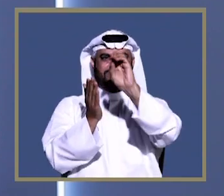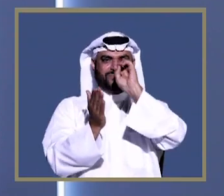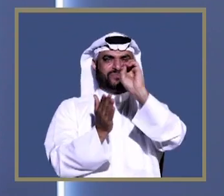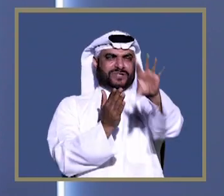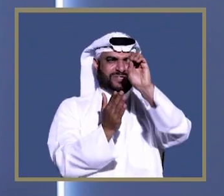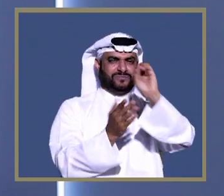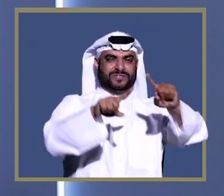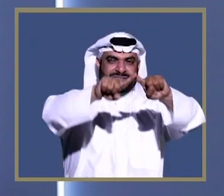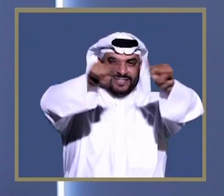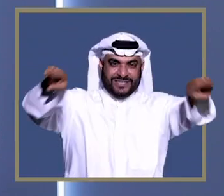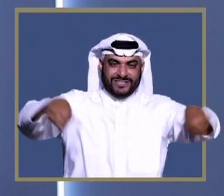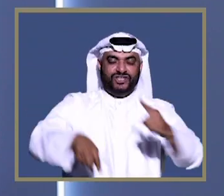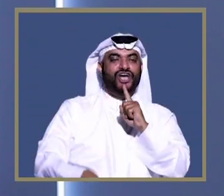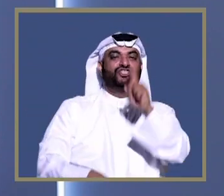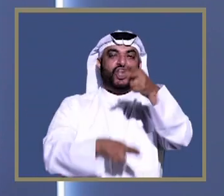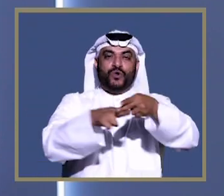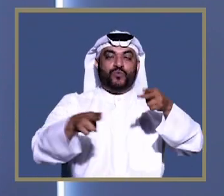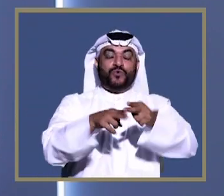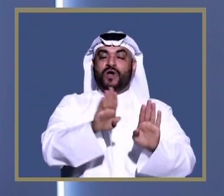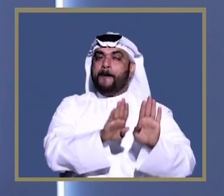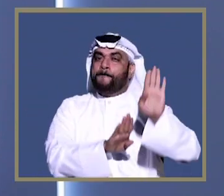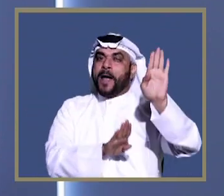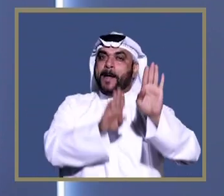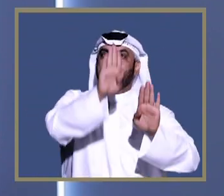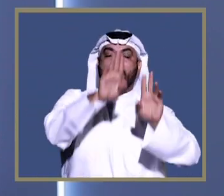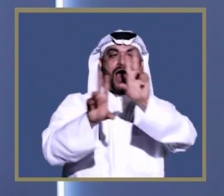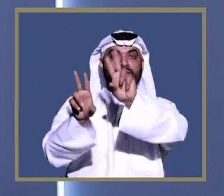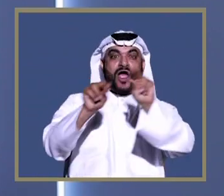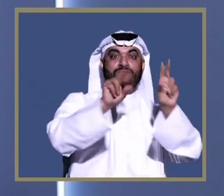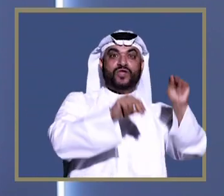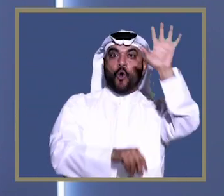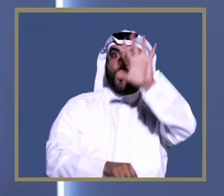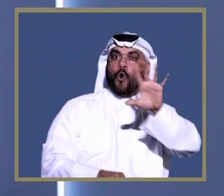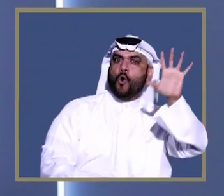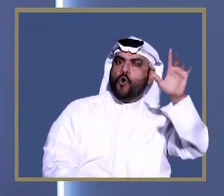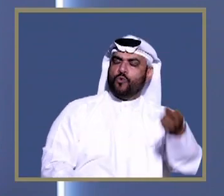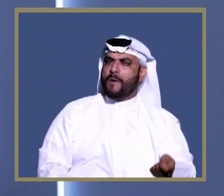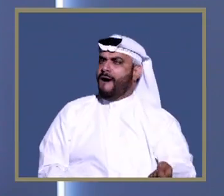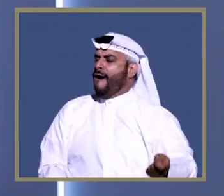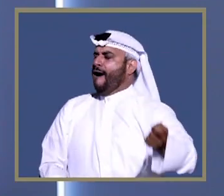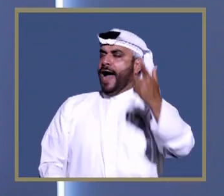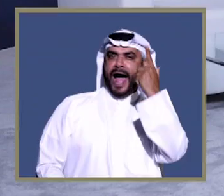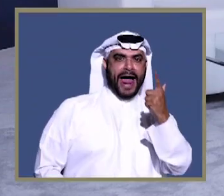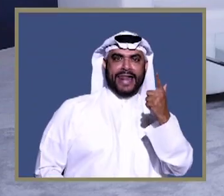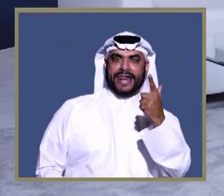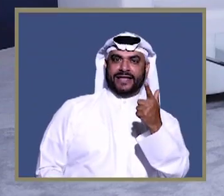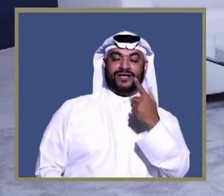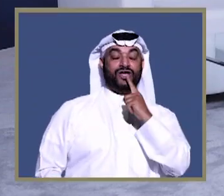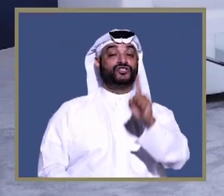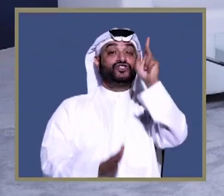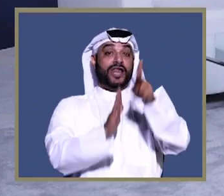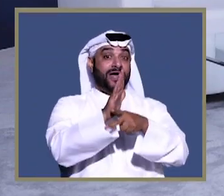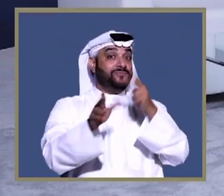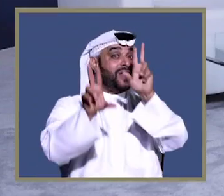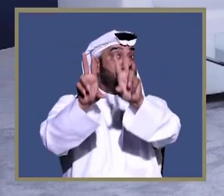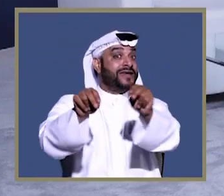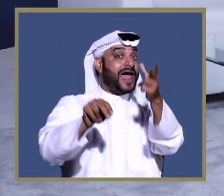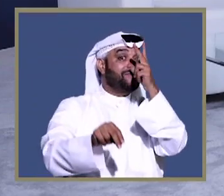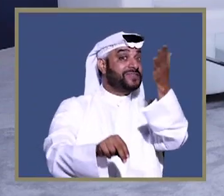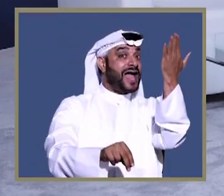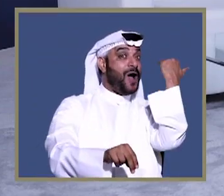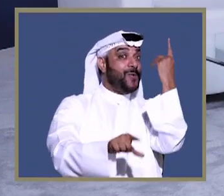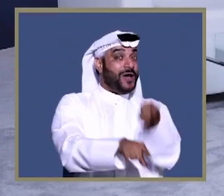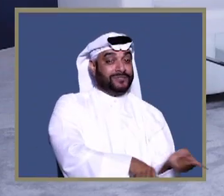التقدم ونجعل ديرتنا في مصاف الدول الراقية المتقدمة، ونرجعها إلى